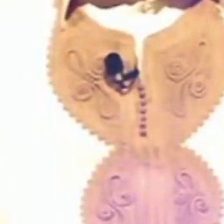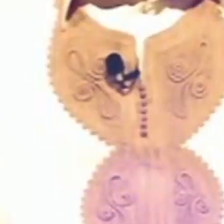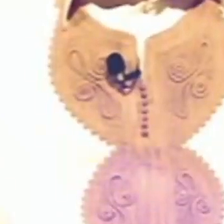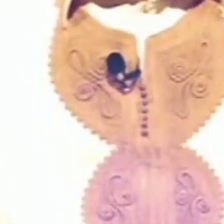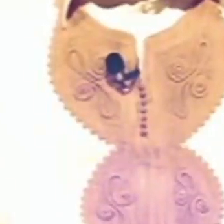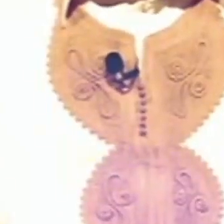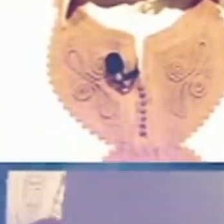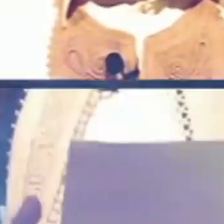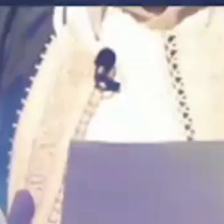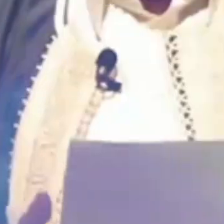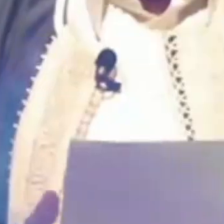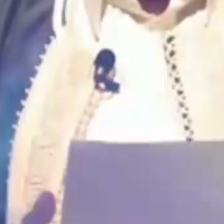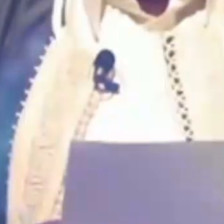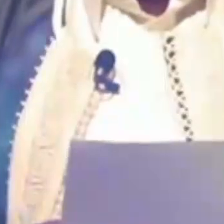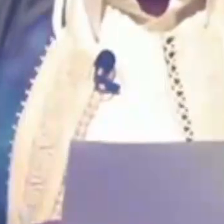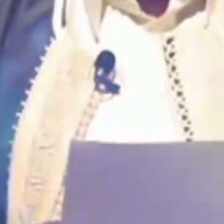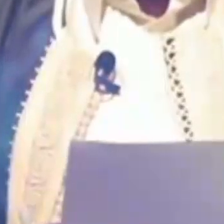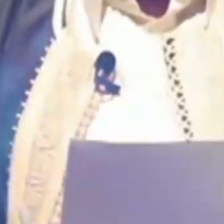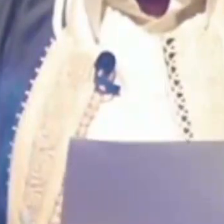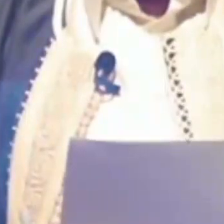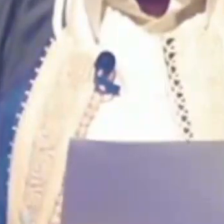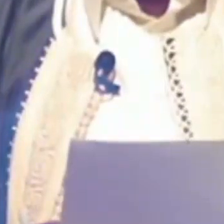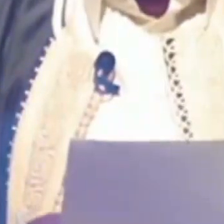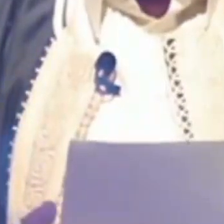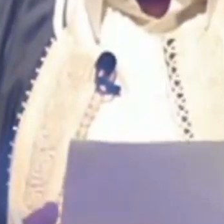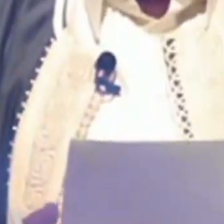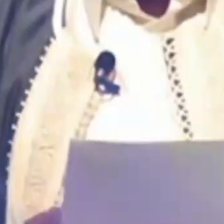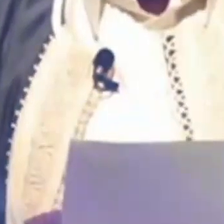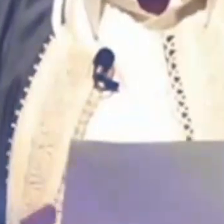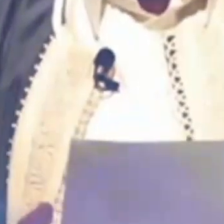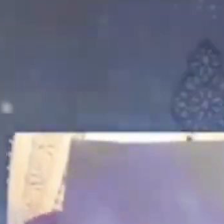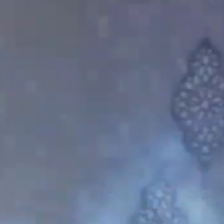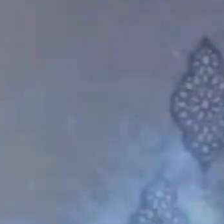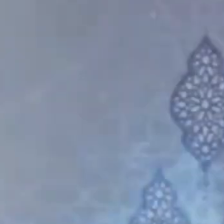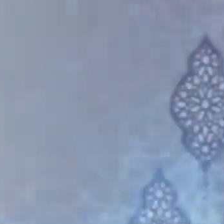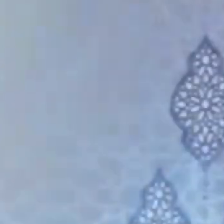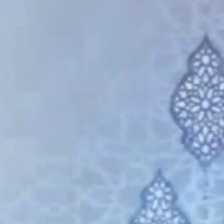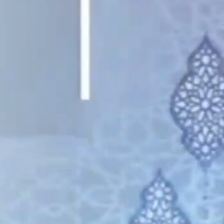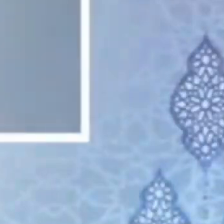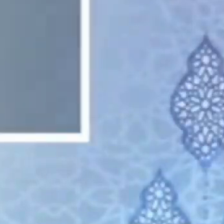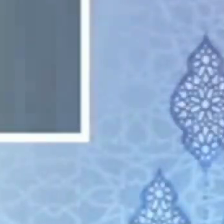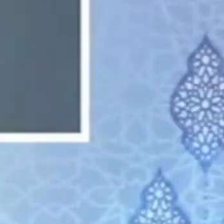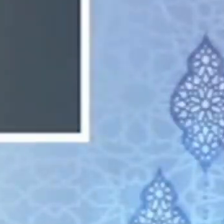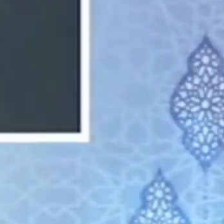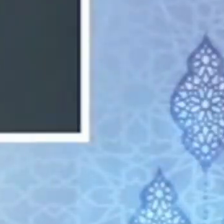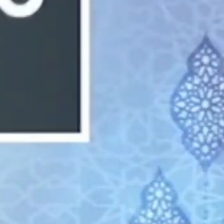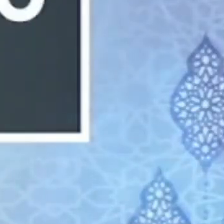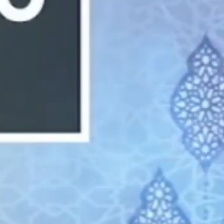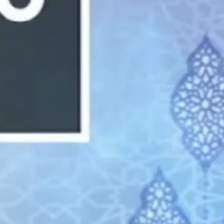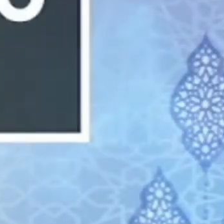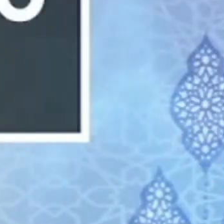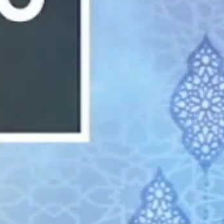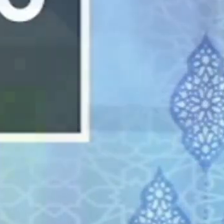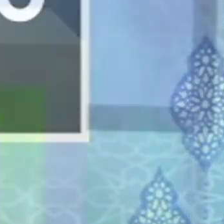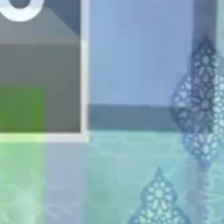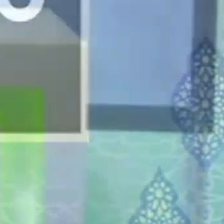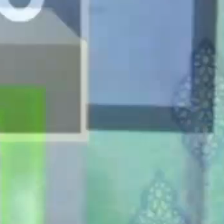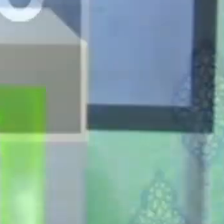من ضياهم إخاء إن أمر الناس شورى